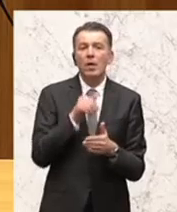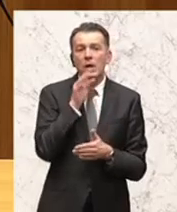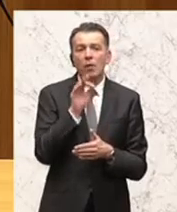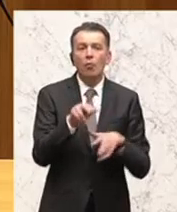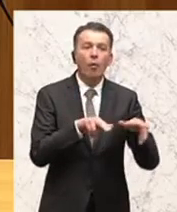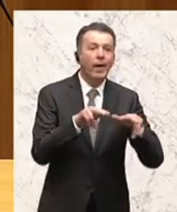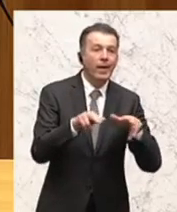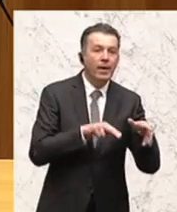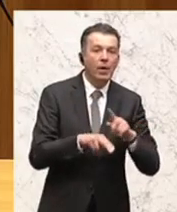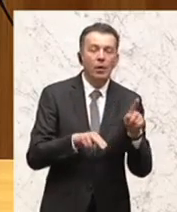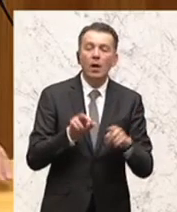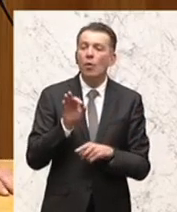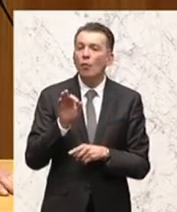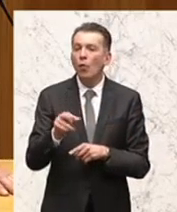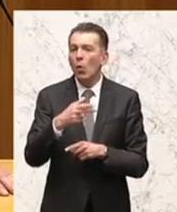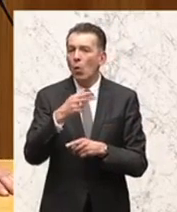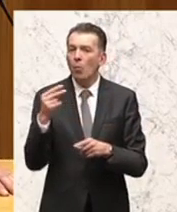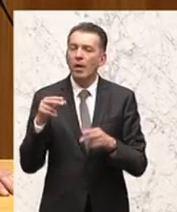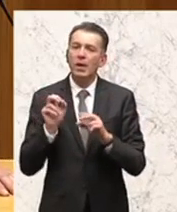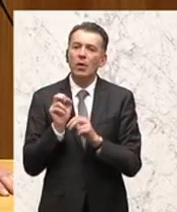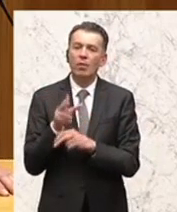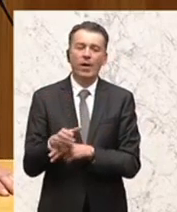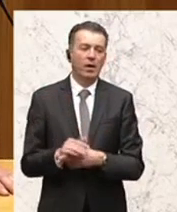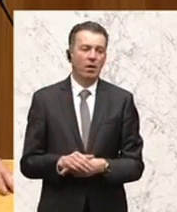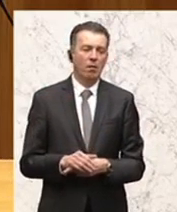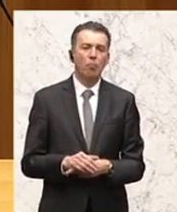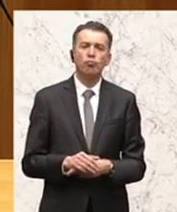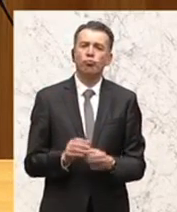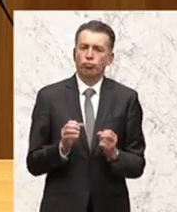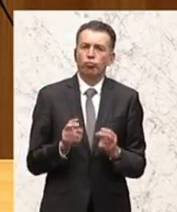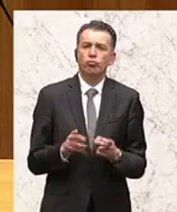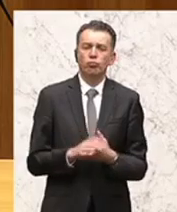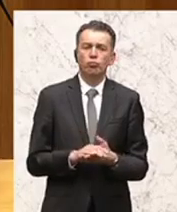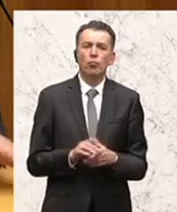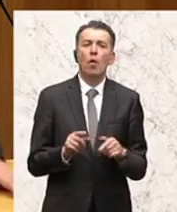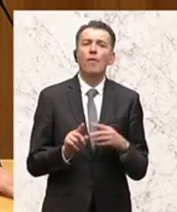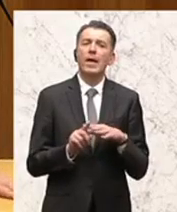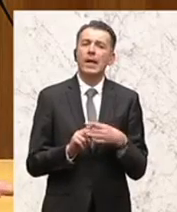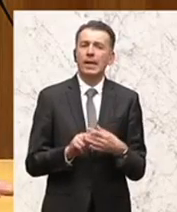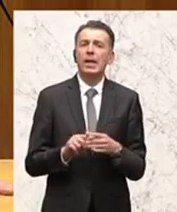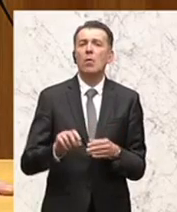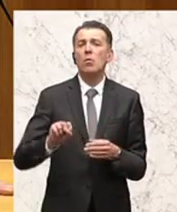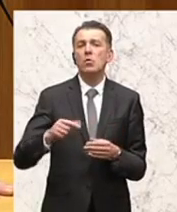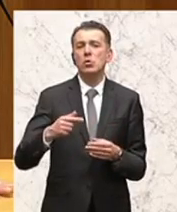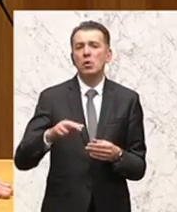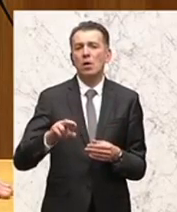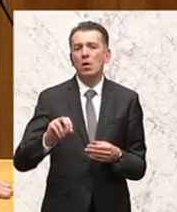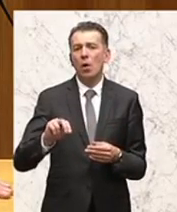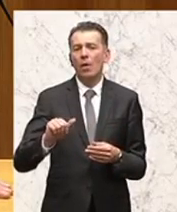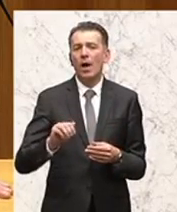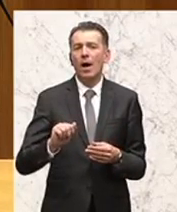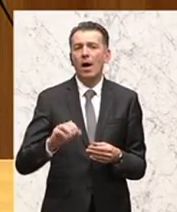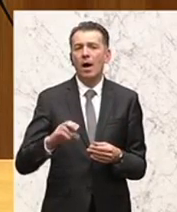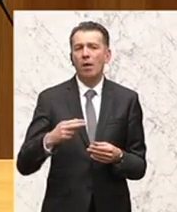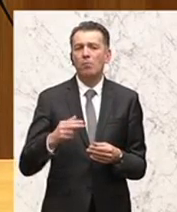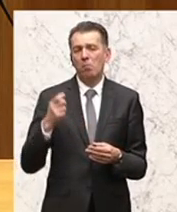irgendeine Regierung, sondern nur für humanitäre Zwecke. Das ist meiner Ansicht nach so in Ordnung. Wir vom Team Stronach, wir sind ja sowieso der Meinung, dass